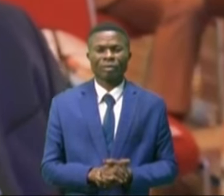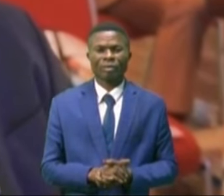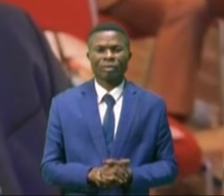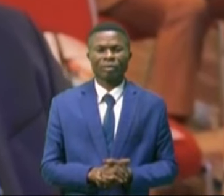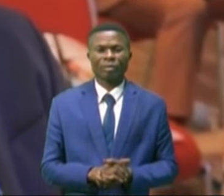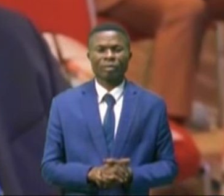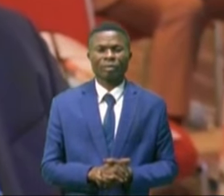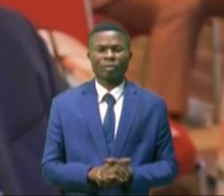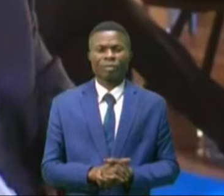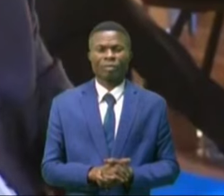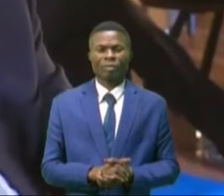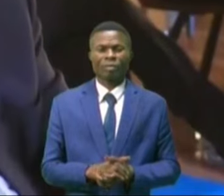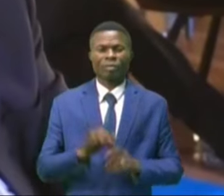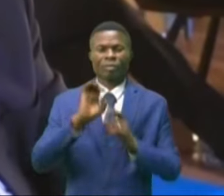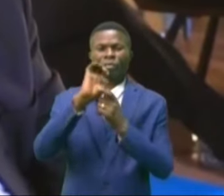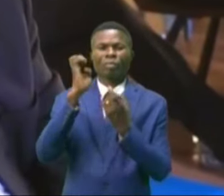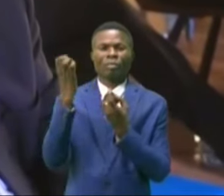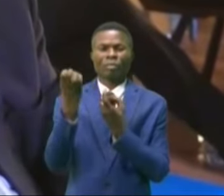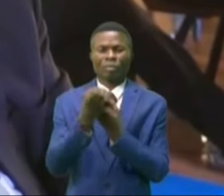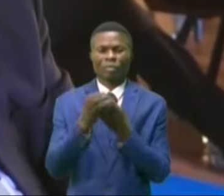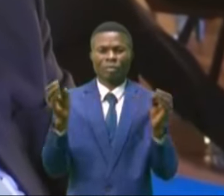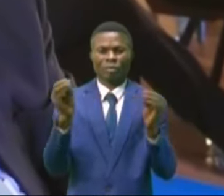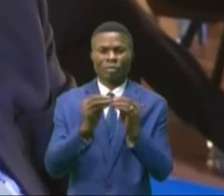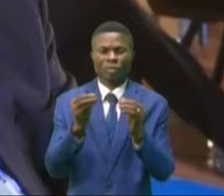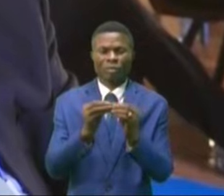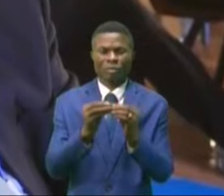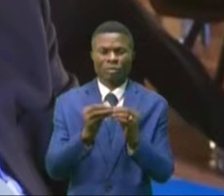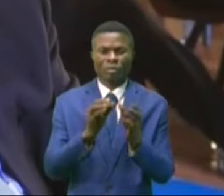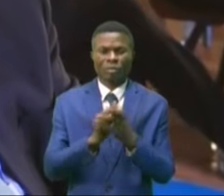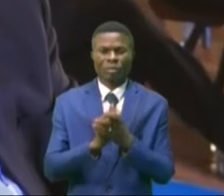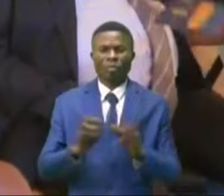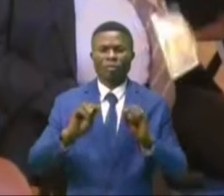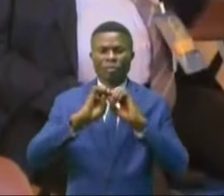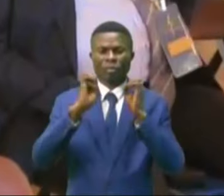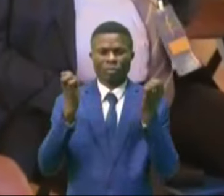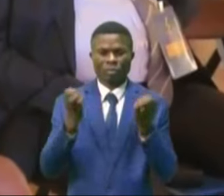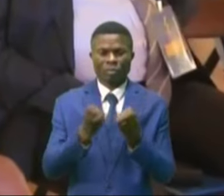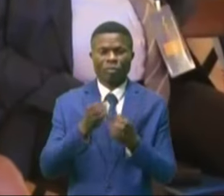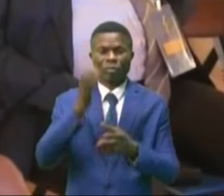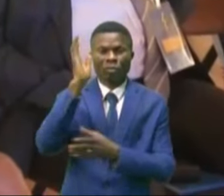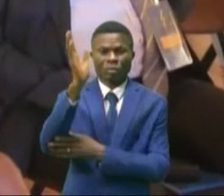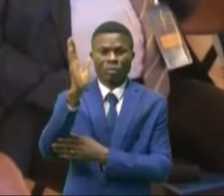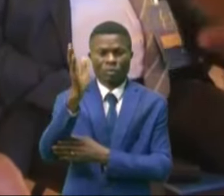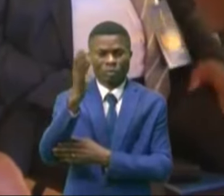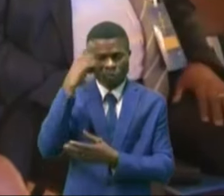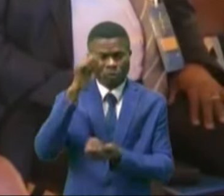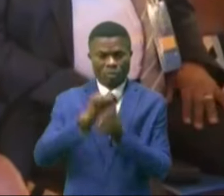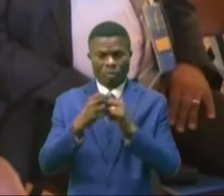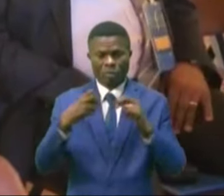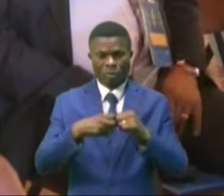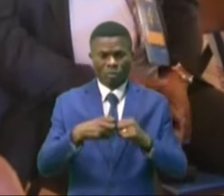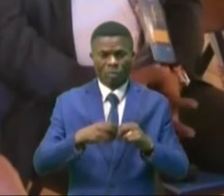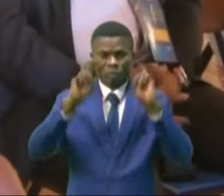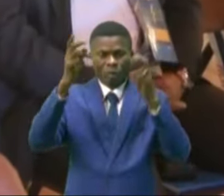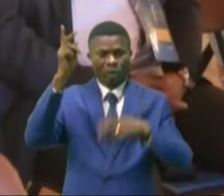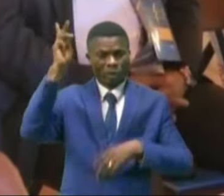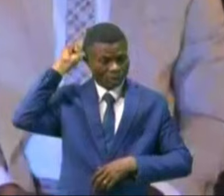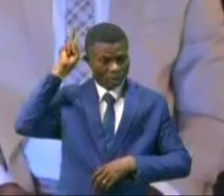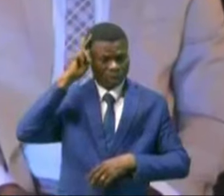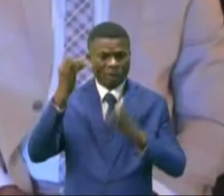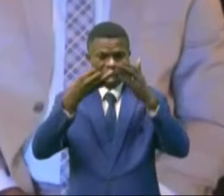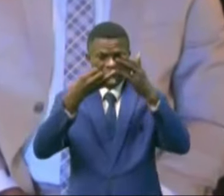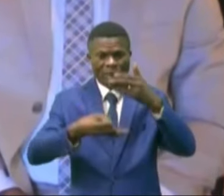et en environnement, entre autres, se sont retrouvés autour de DRC Énergie, qui est cette conférence sur l'énergie organisée à Kolwezi en sa 7e